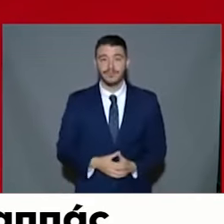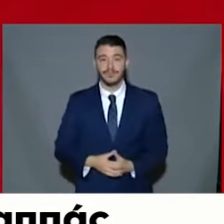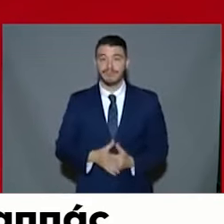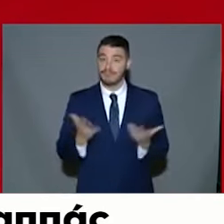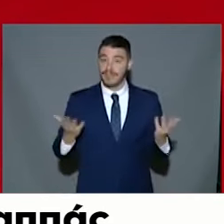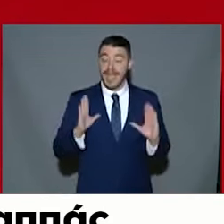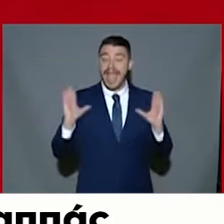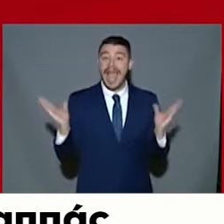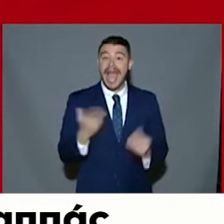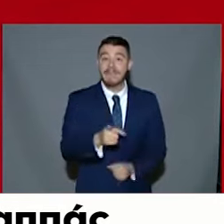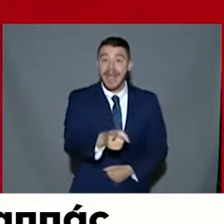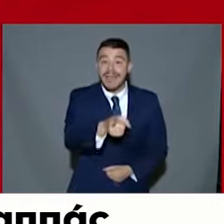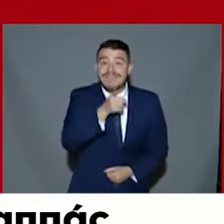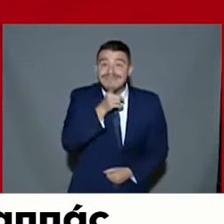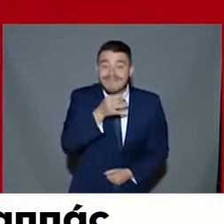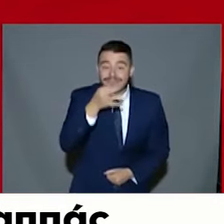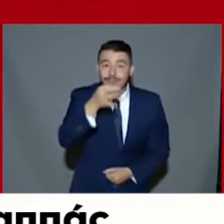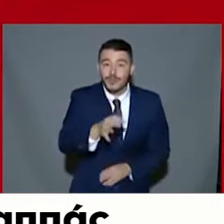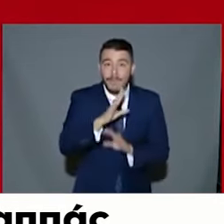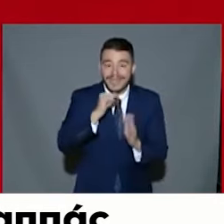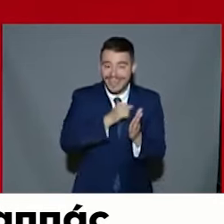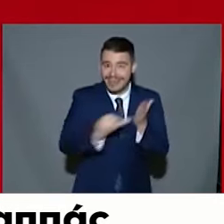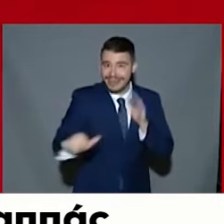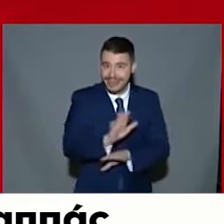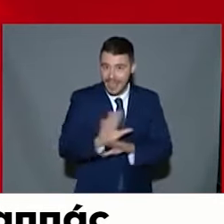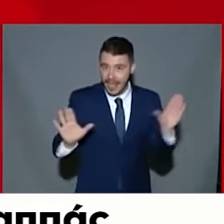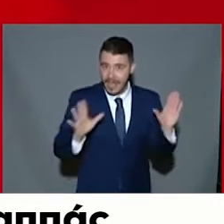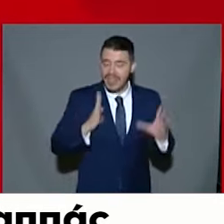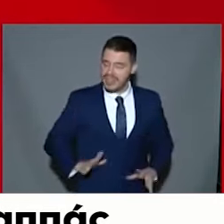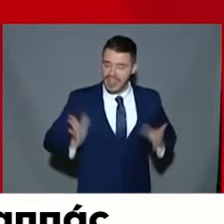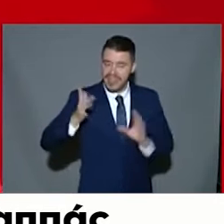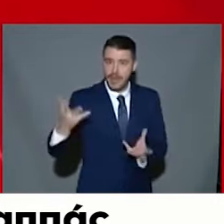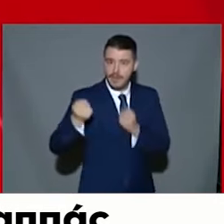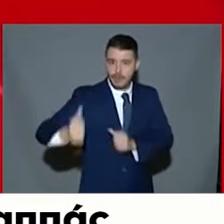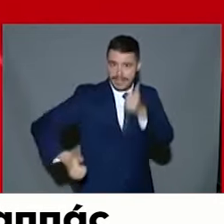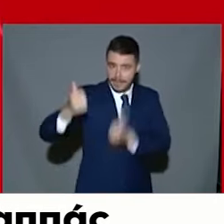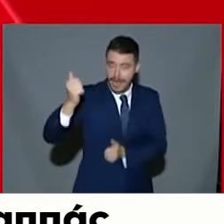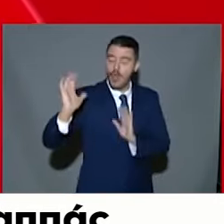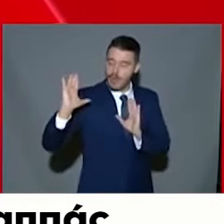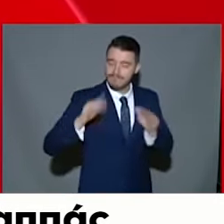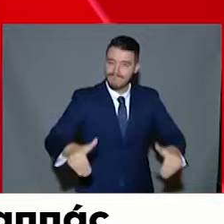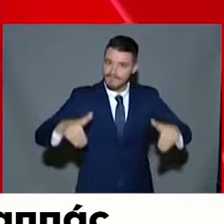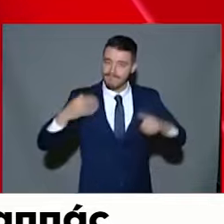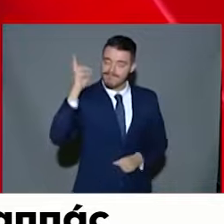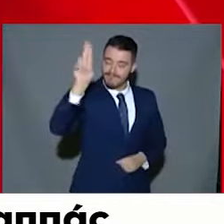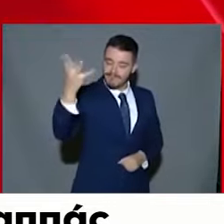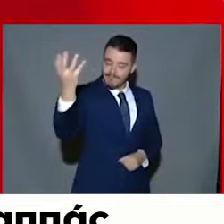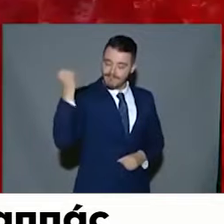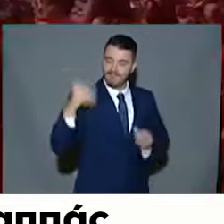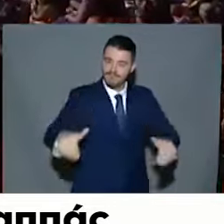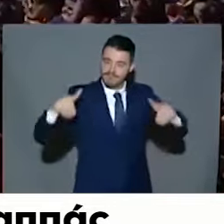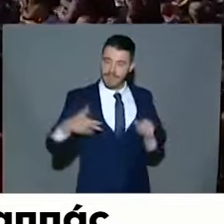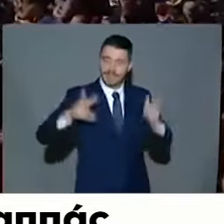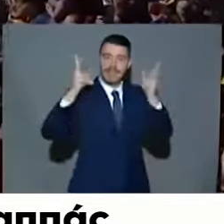δεξιάς, αλλιώς δεν θα αποκρουστεί η επέλαση της άκρας δεξιάς. Τώρα, αυτό τι τύχη μπορεί να έχει στην Ελλάδα?